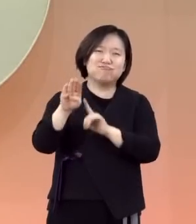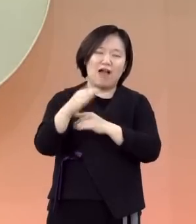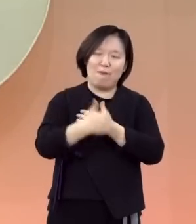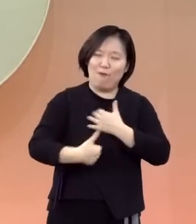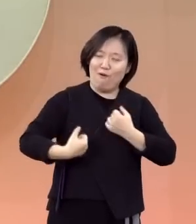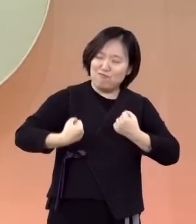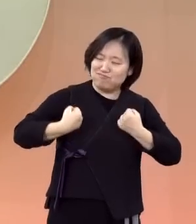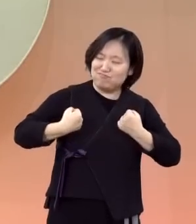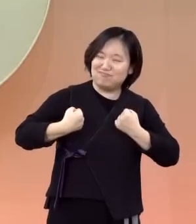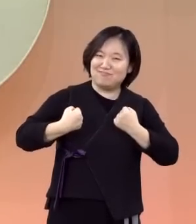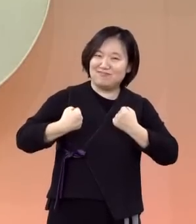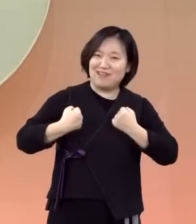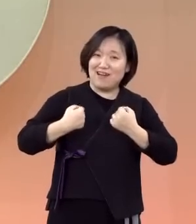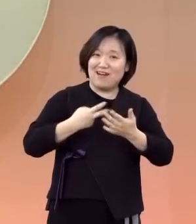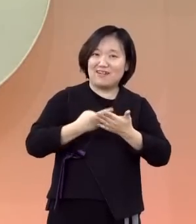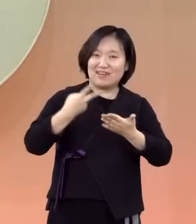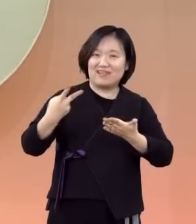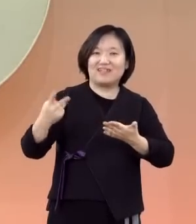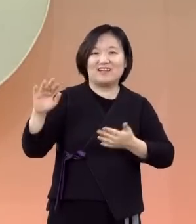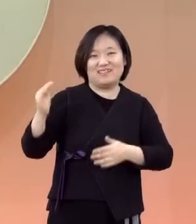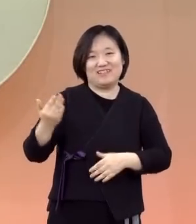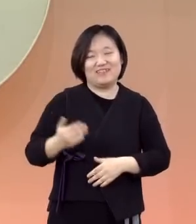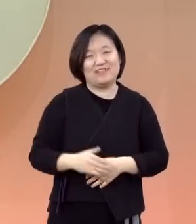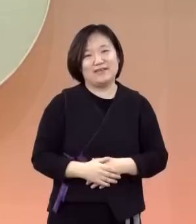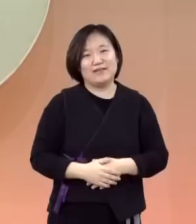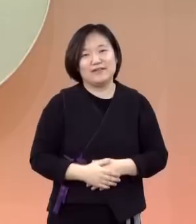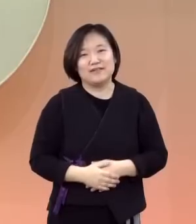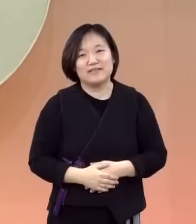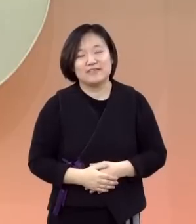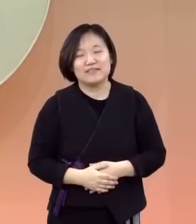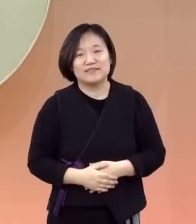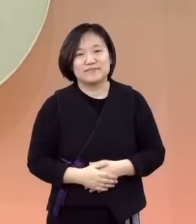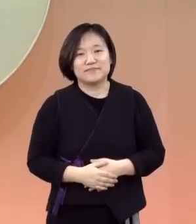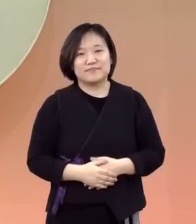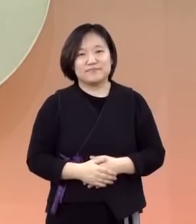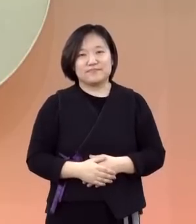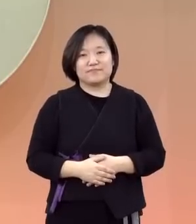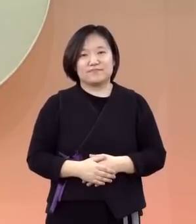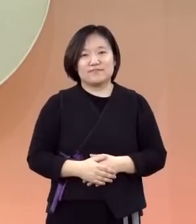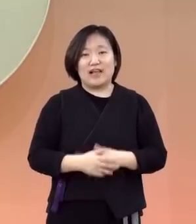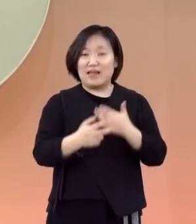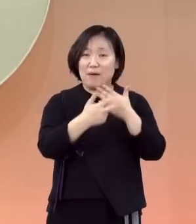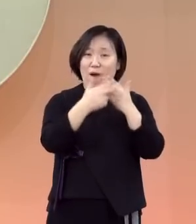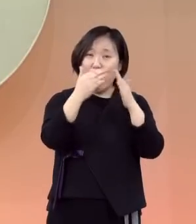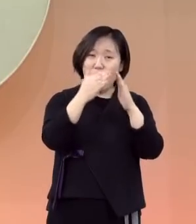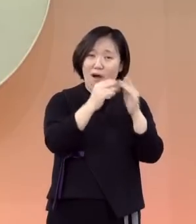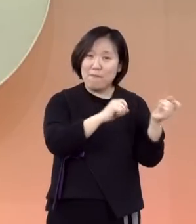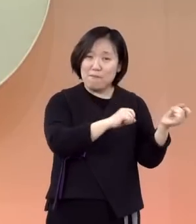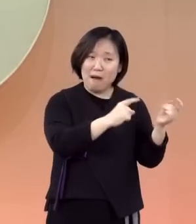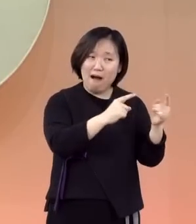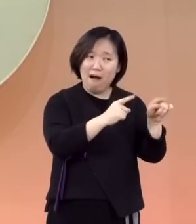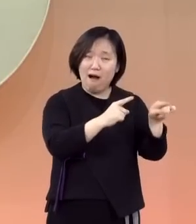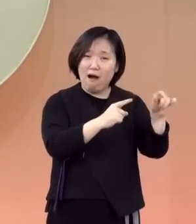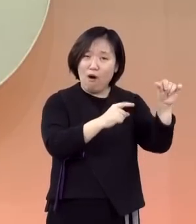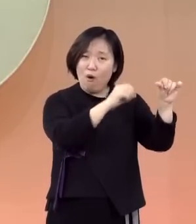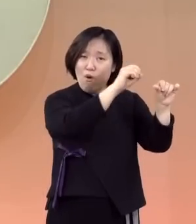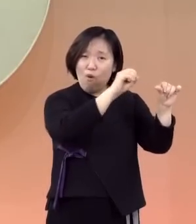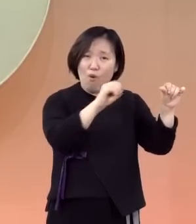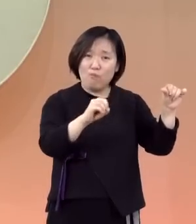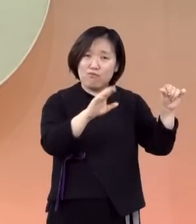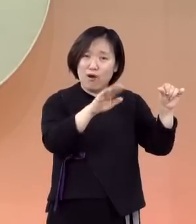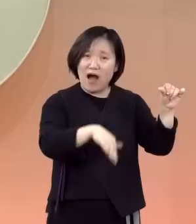몇달후건강한모습으로퇴원한것에놀랐습니다.당시에는생존 확률이5%도안된다고했었거든요 .